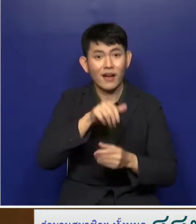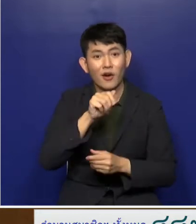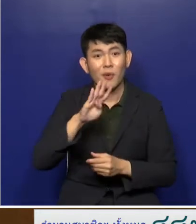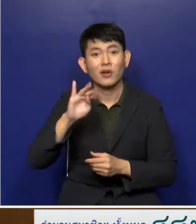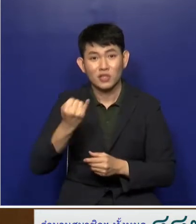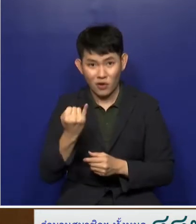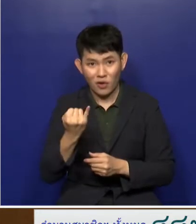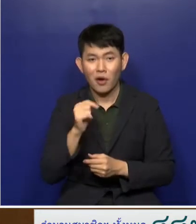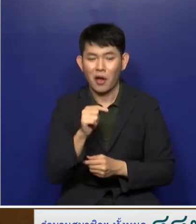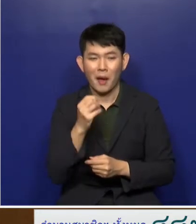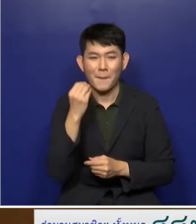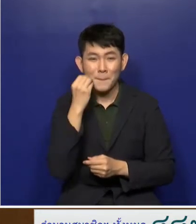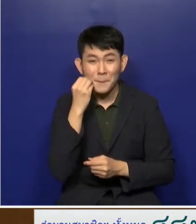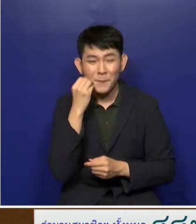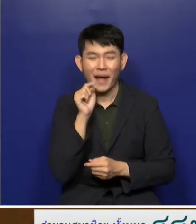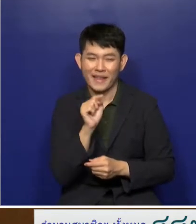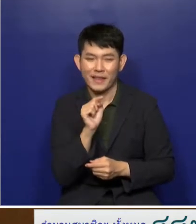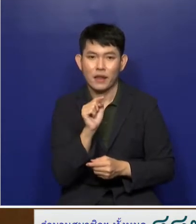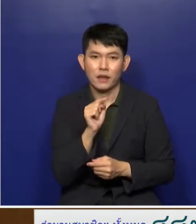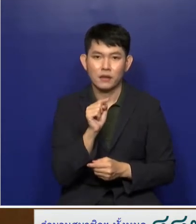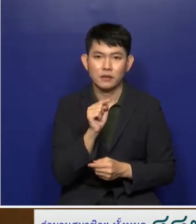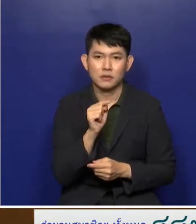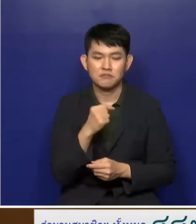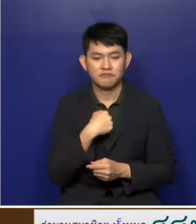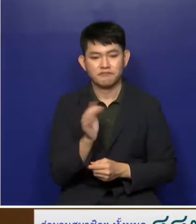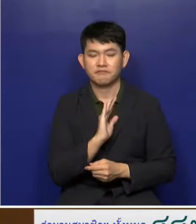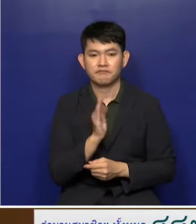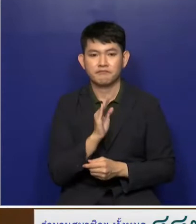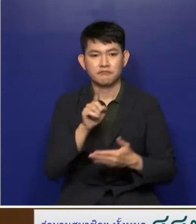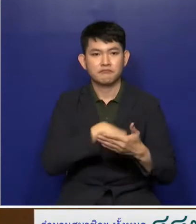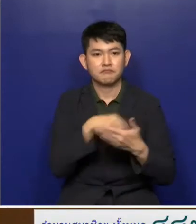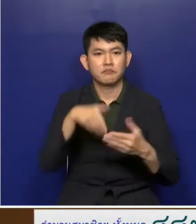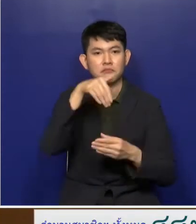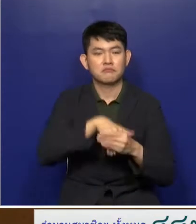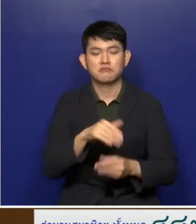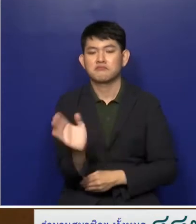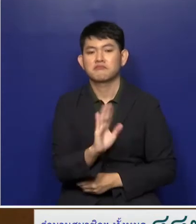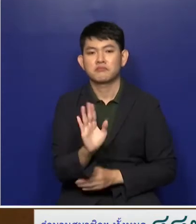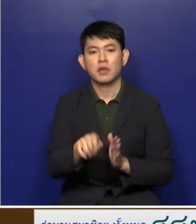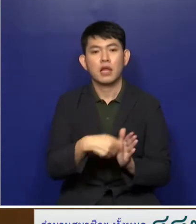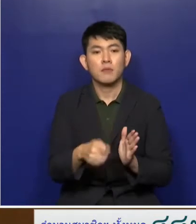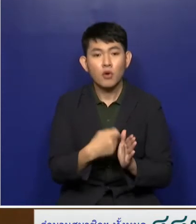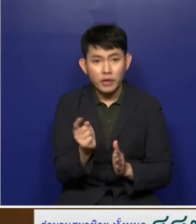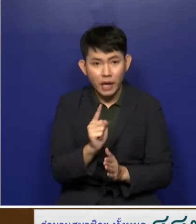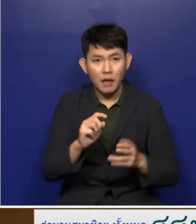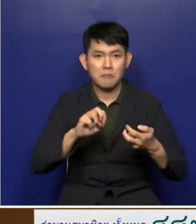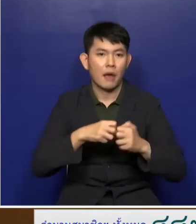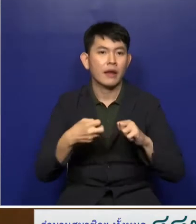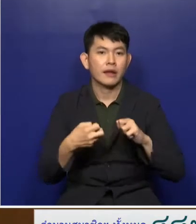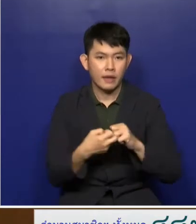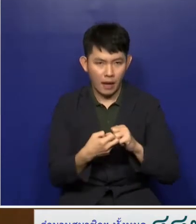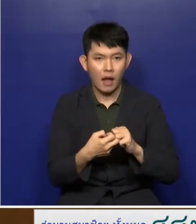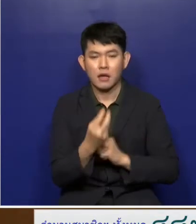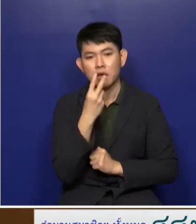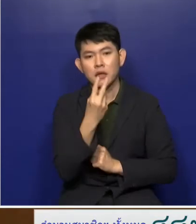หมู่บ้านที่ไม่ยอมใช้สิทธิ์บอยคอตไม่เลือกตั้งนะครับเพราะปัญหาที่สะท้อนออกมาให้เ